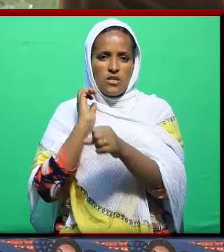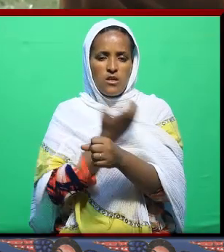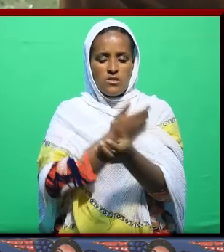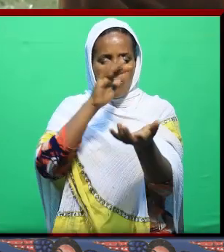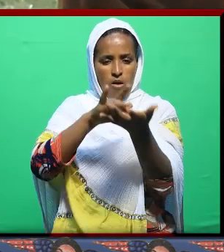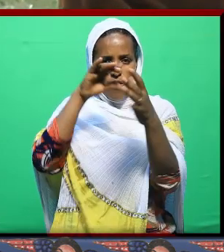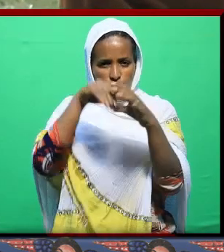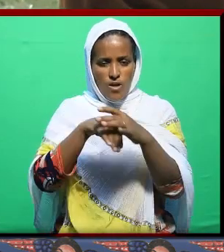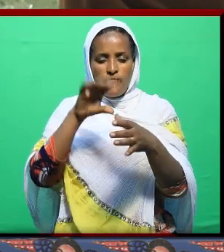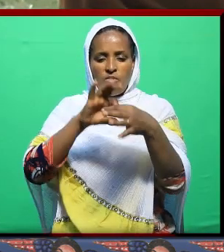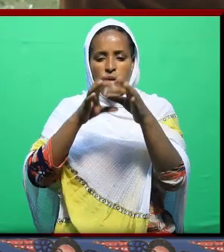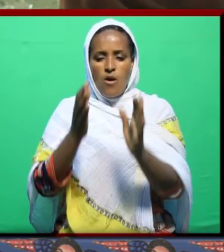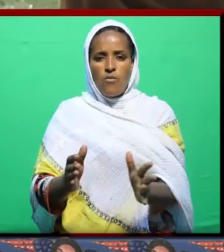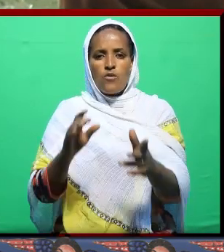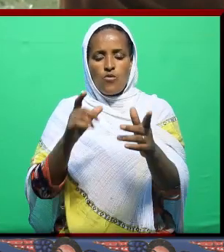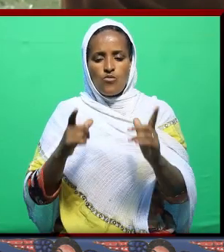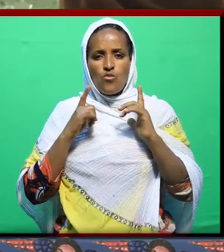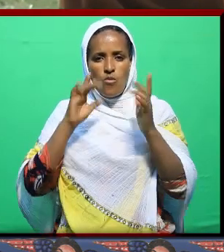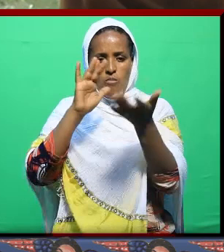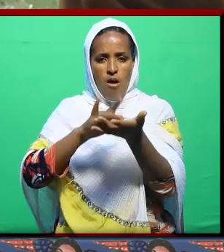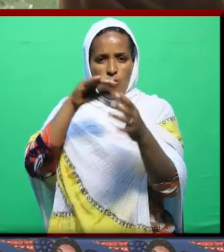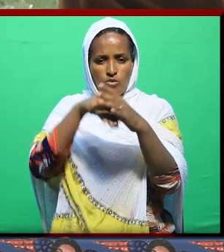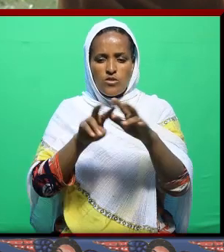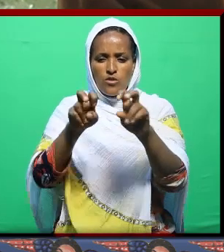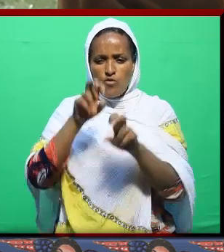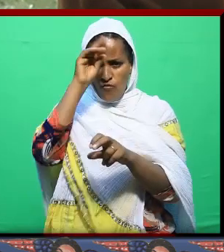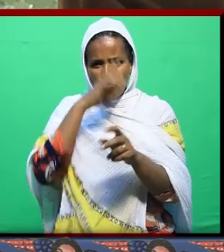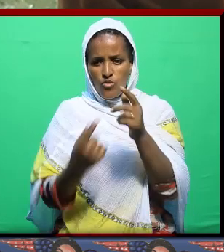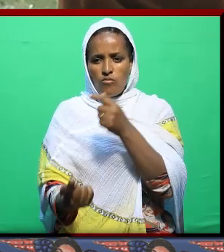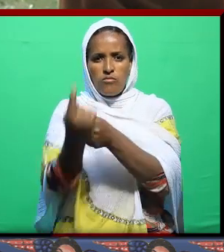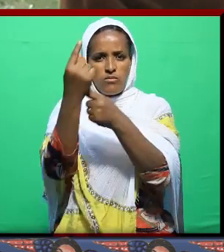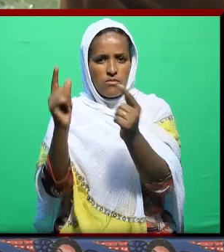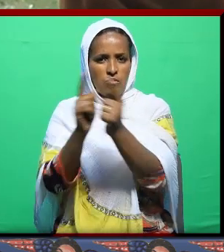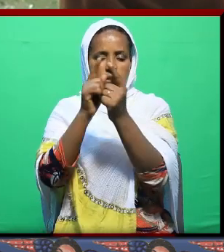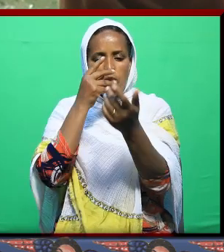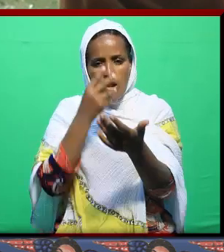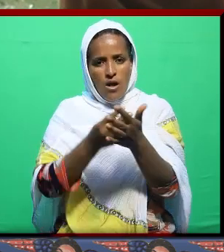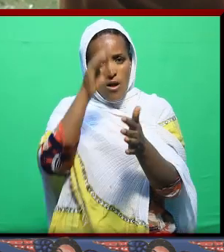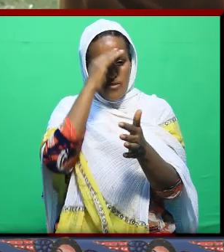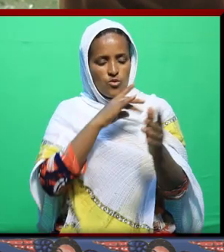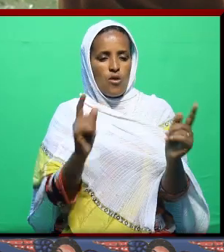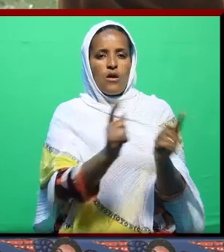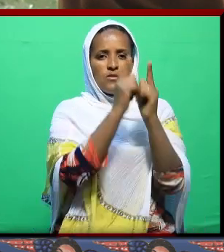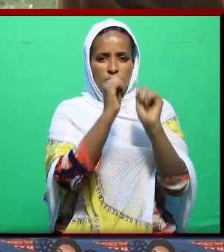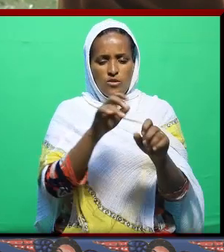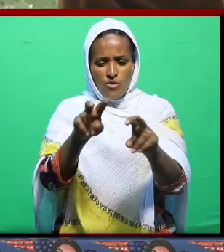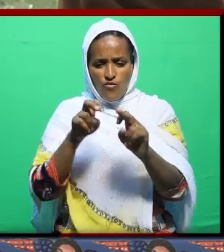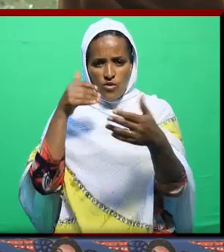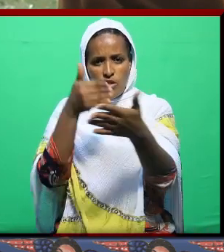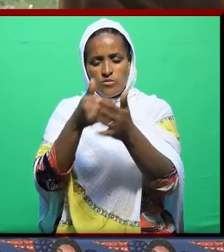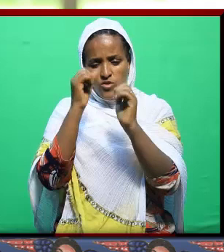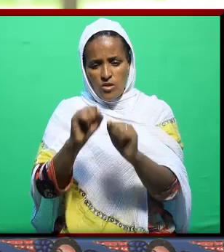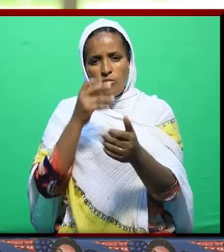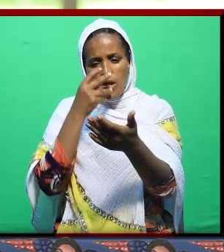ከሰራችን መካከል ከማህበራዊ ኑሯችን መካከል ክፉ ሰው ሊያጋጥመን ይችላል፣ መልካም ሰው ሊያጋጥመን ይችላል፣ ክፉ ነገር ሊደርስብን